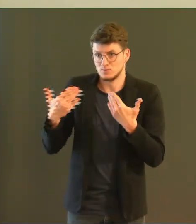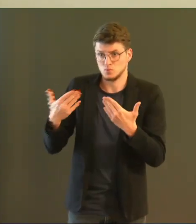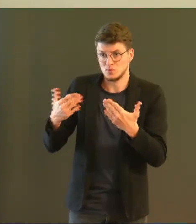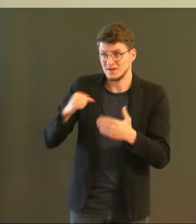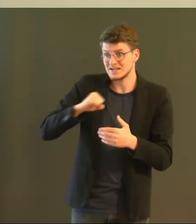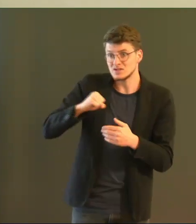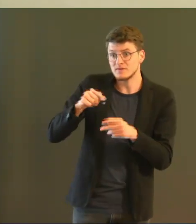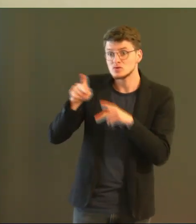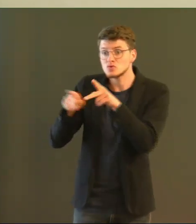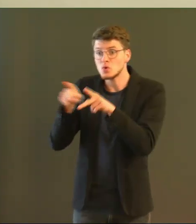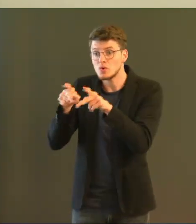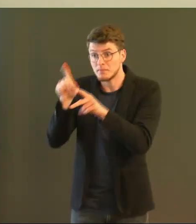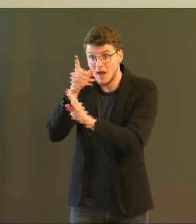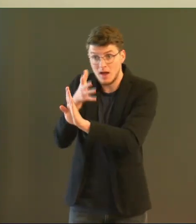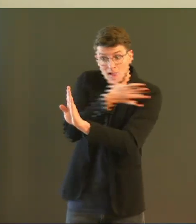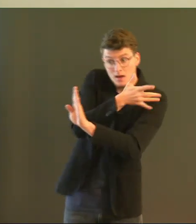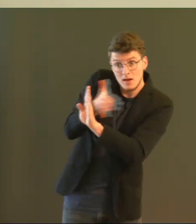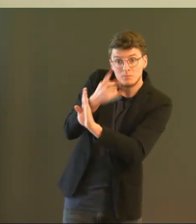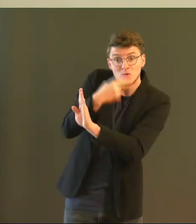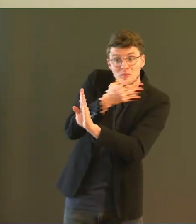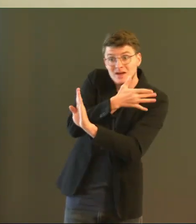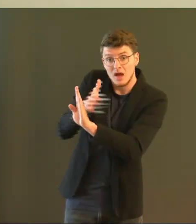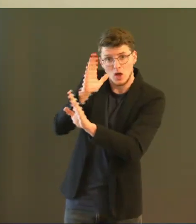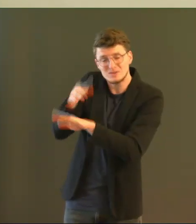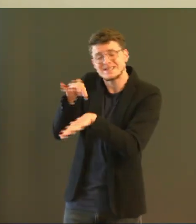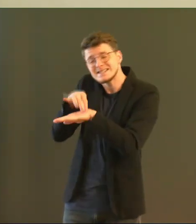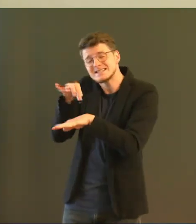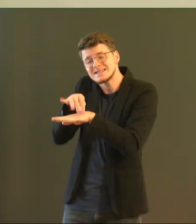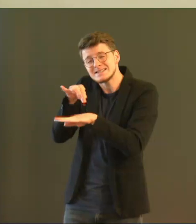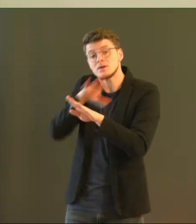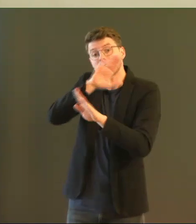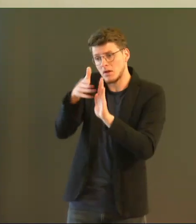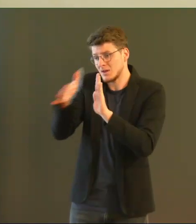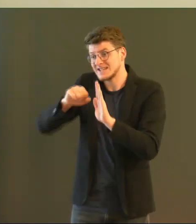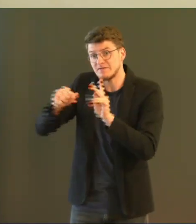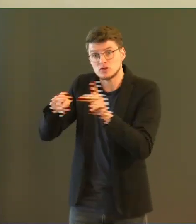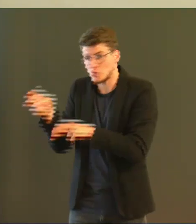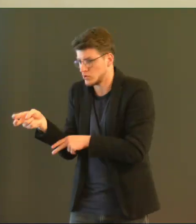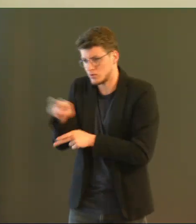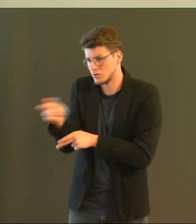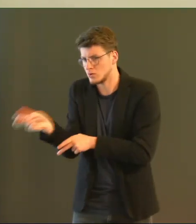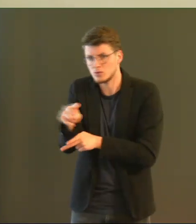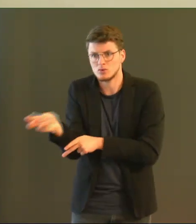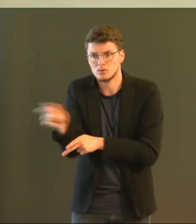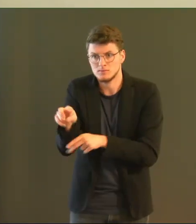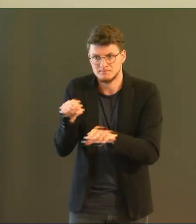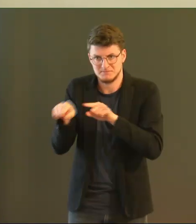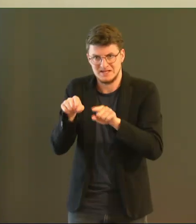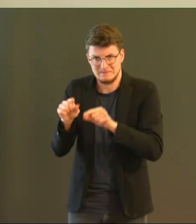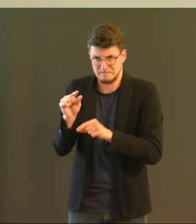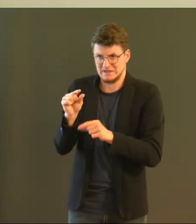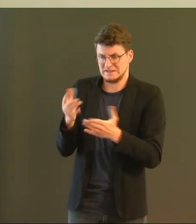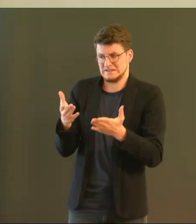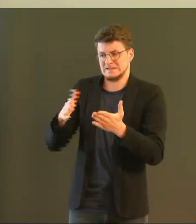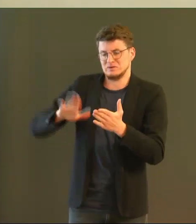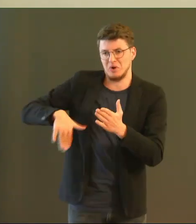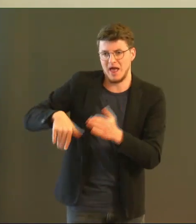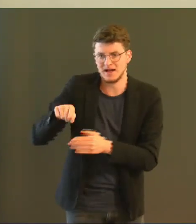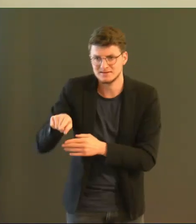non on twitter by qui tue et au vietnam ce meeting indoor comme frais label blue note en dicature